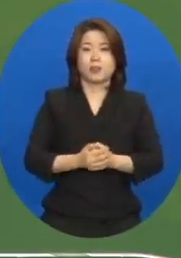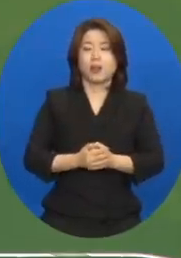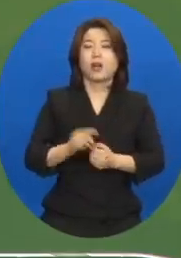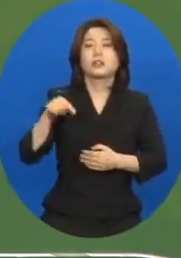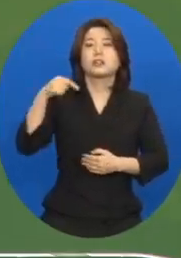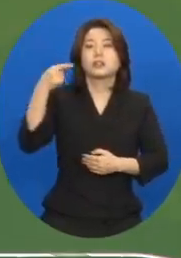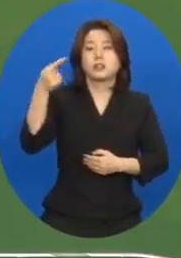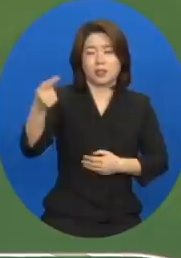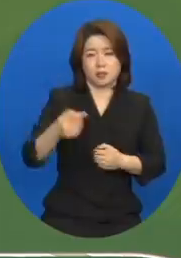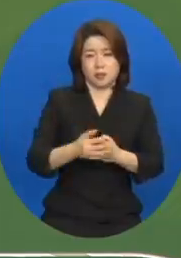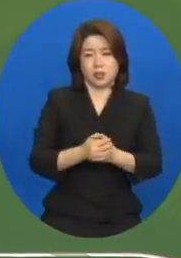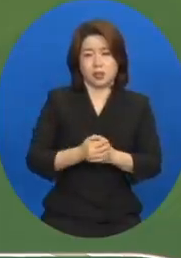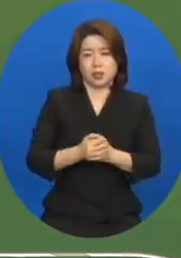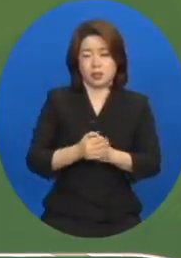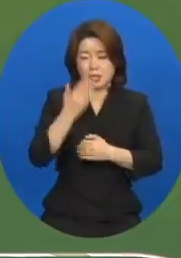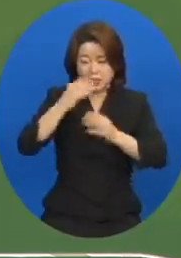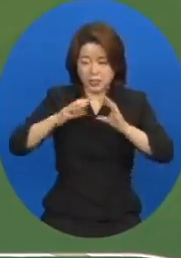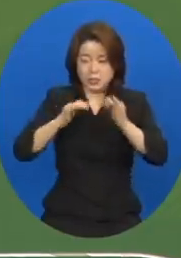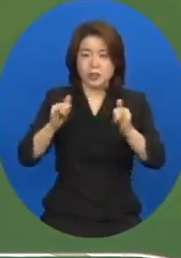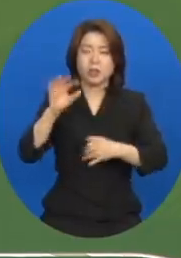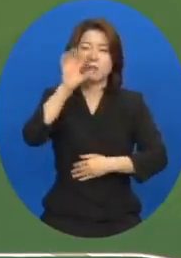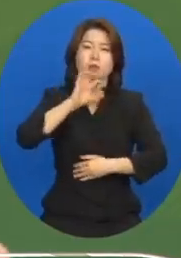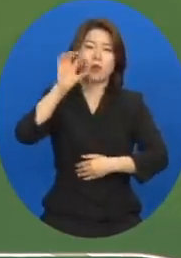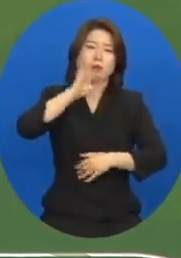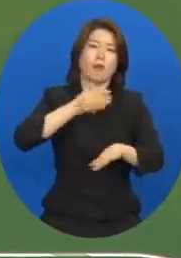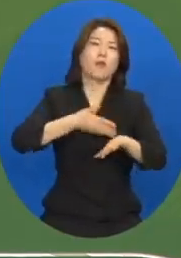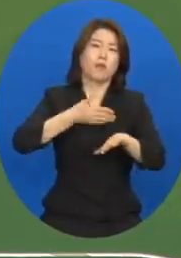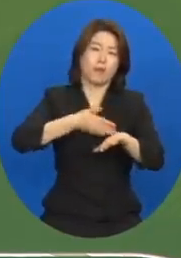그러면서 그들이 훈련이 된 거예요.